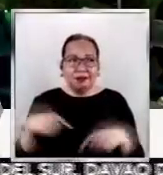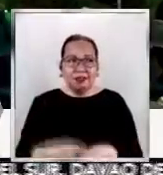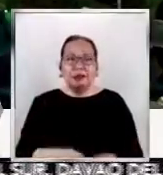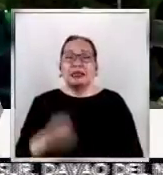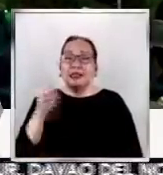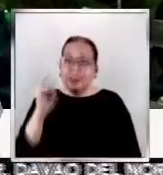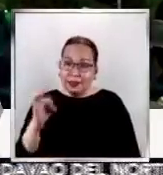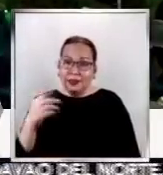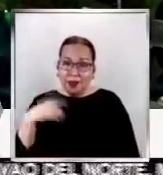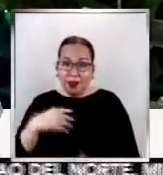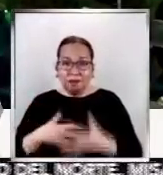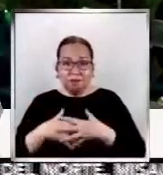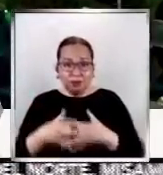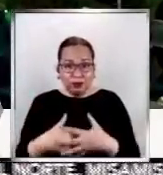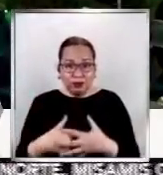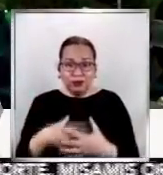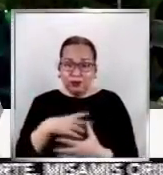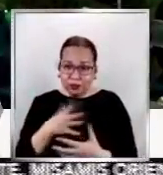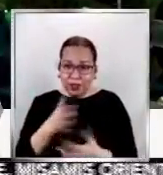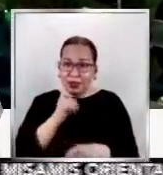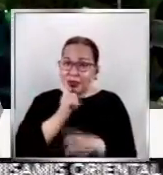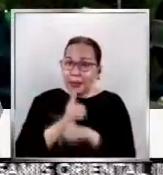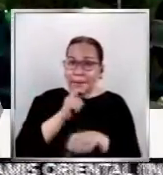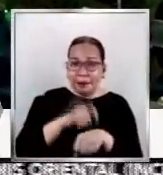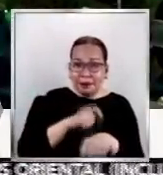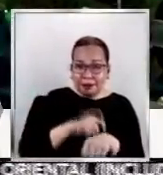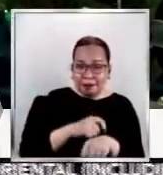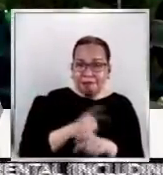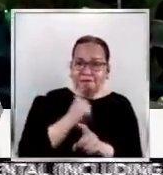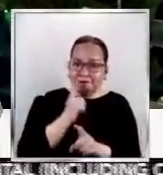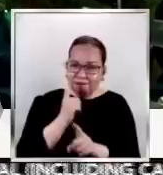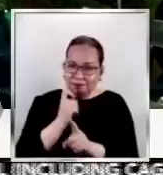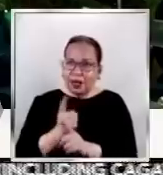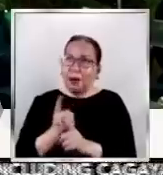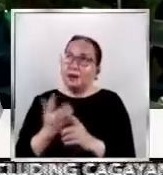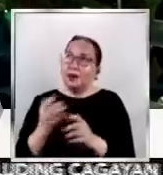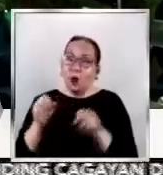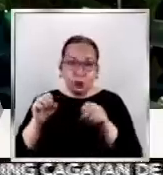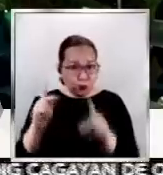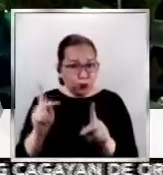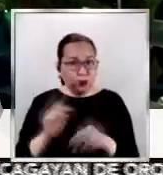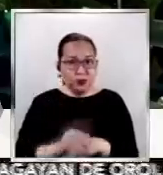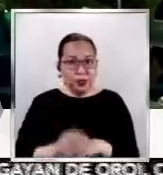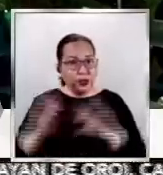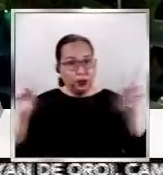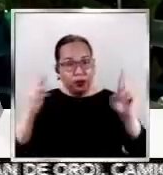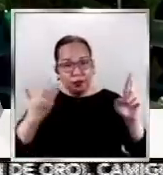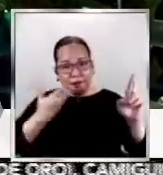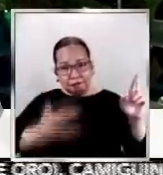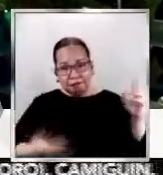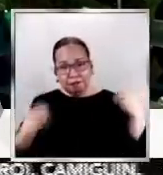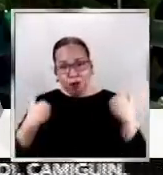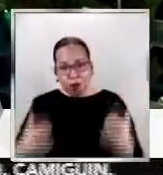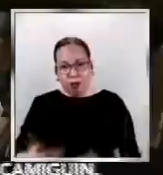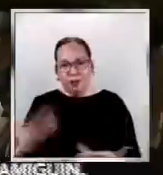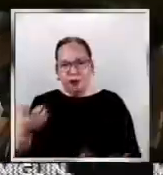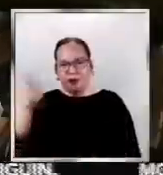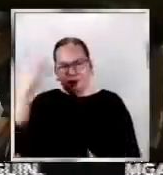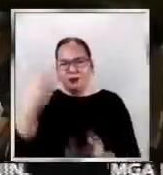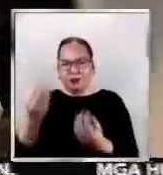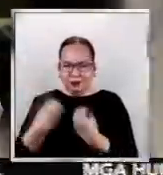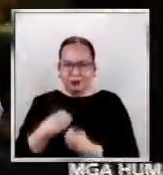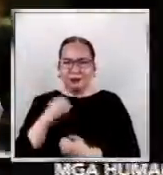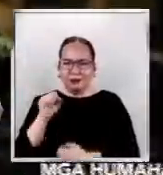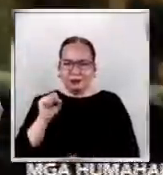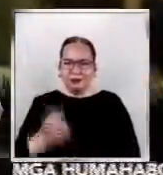kung sa tamang oras, sa tamang panahon, sa pagkakataon na ready ka na siguro, saka siya ibibigay talaga sa iyo.